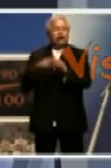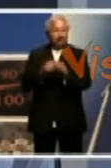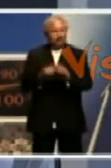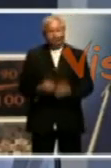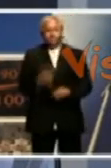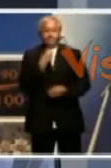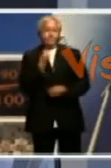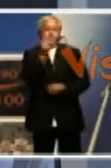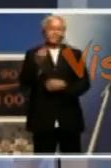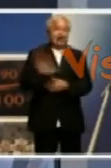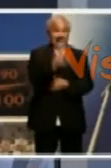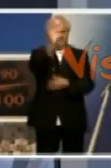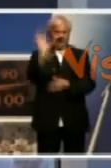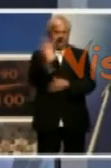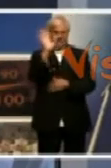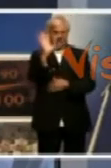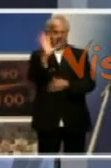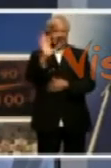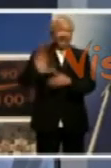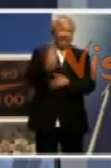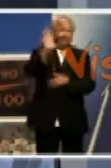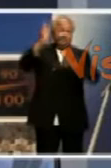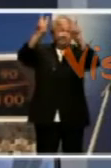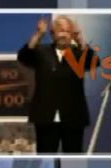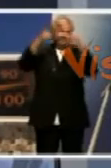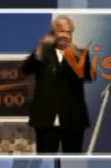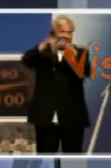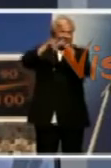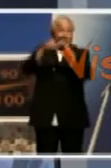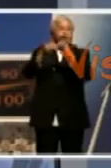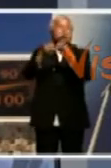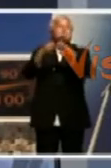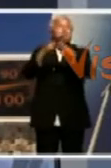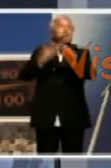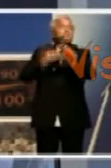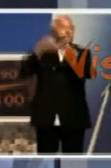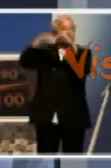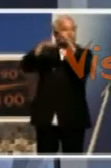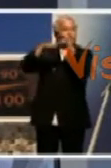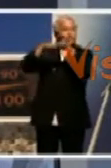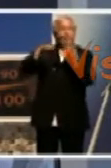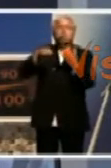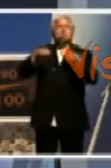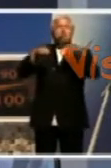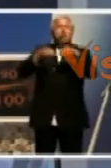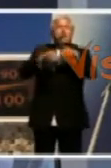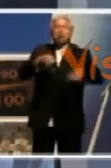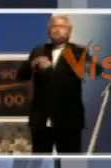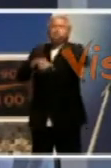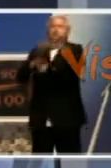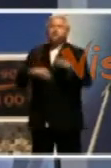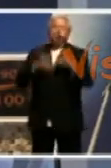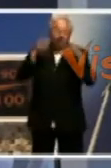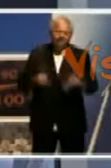Cito l'esempio più, virgolette, problematico, perché qui dentro sono convinto che se si fa un